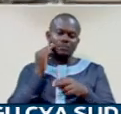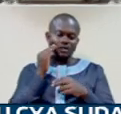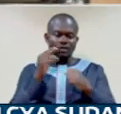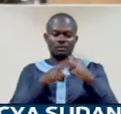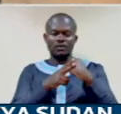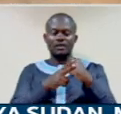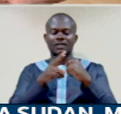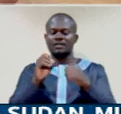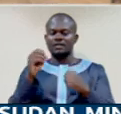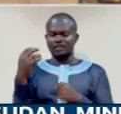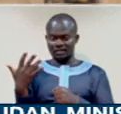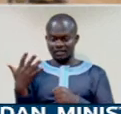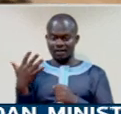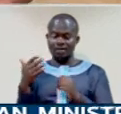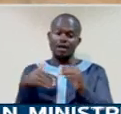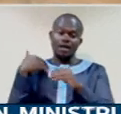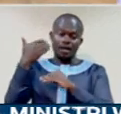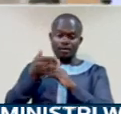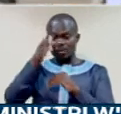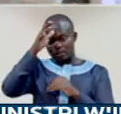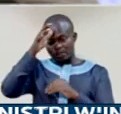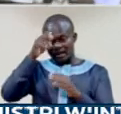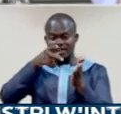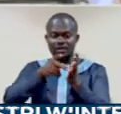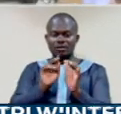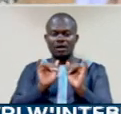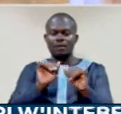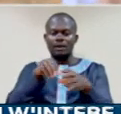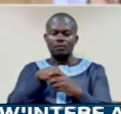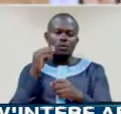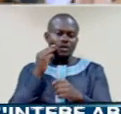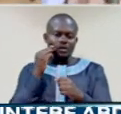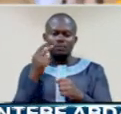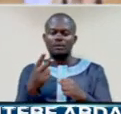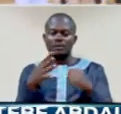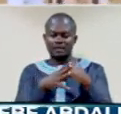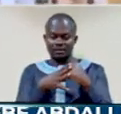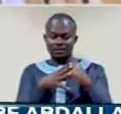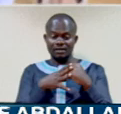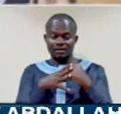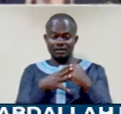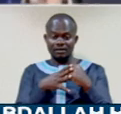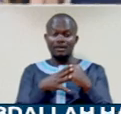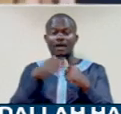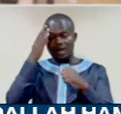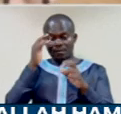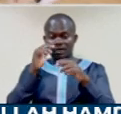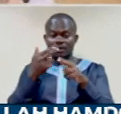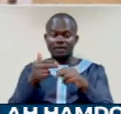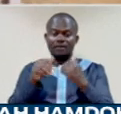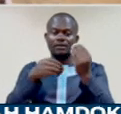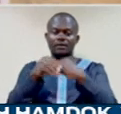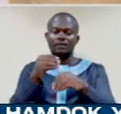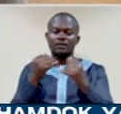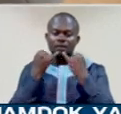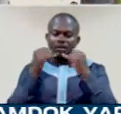75. Noneho nyuma papa arishura abasigayemo miliyoni 29. Papa menye ko barinda kugurisha cyamunara,